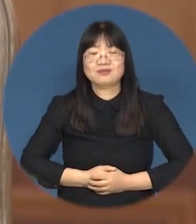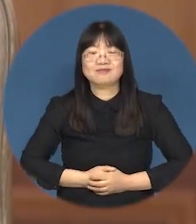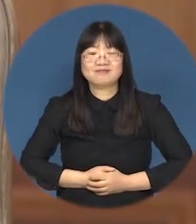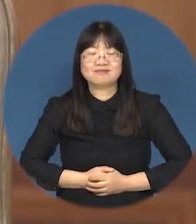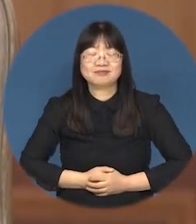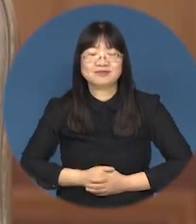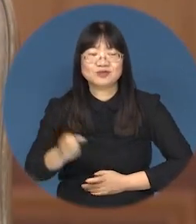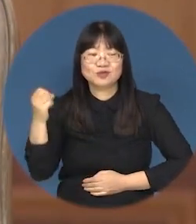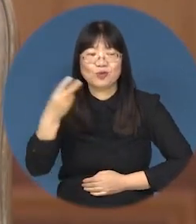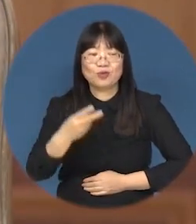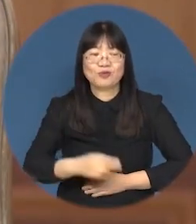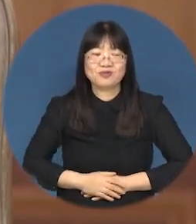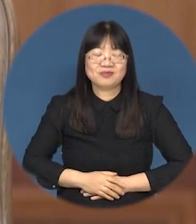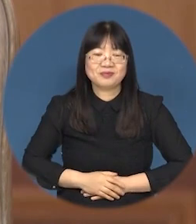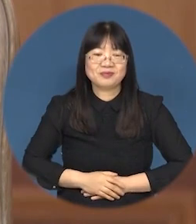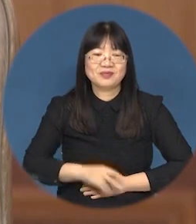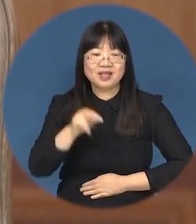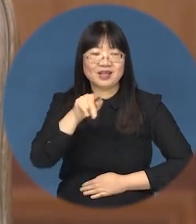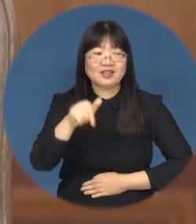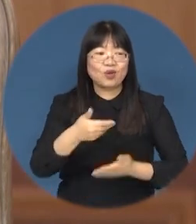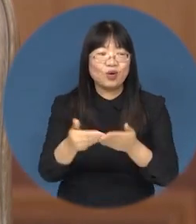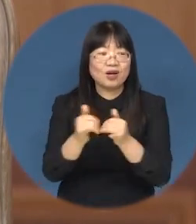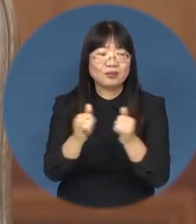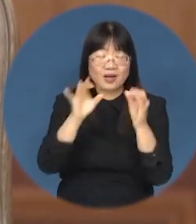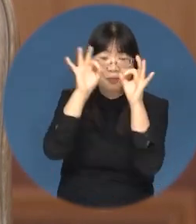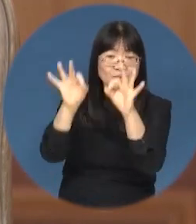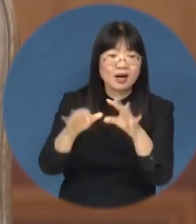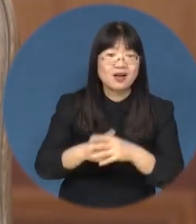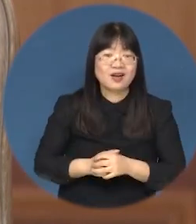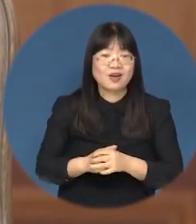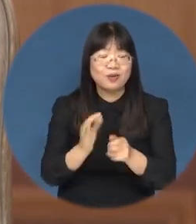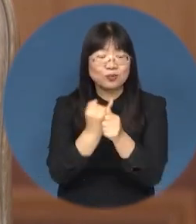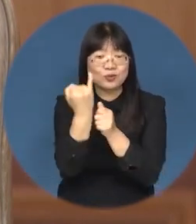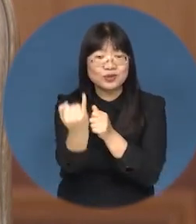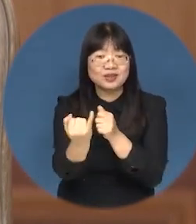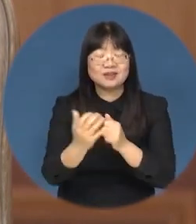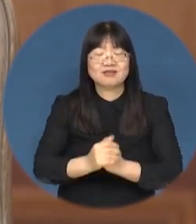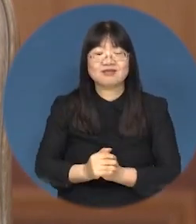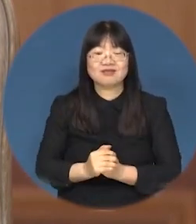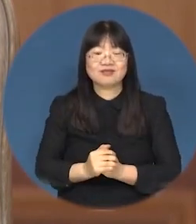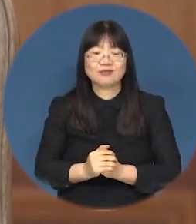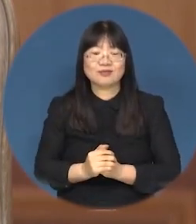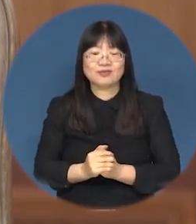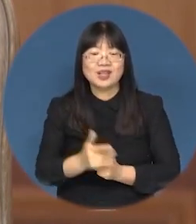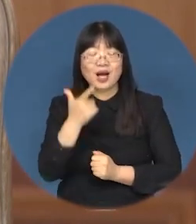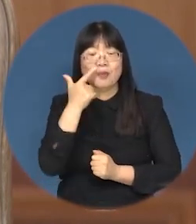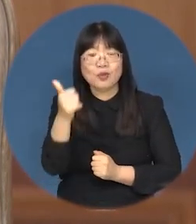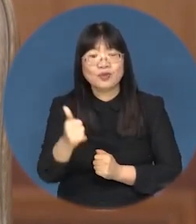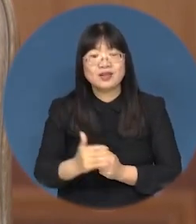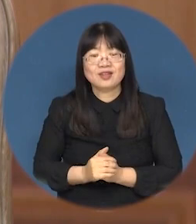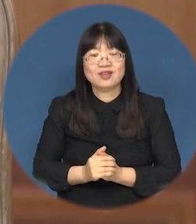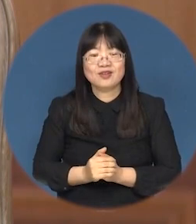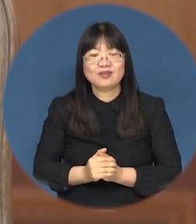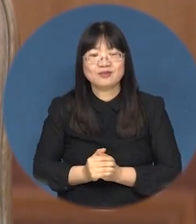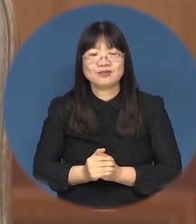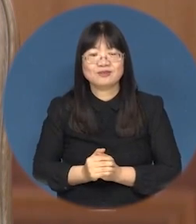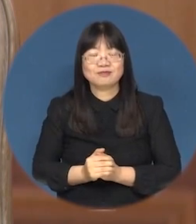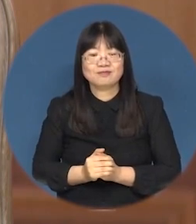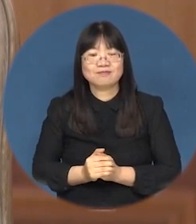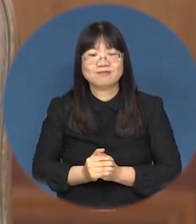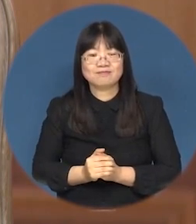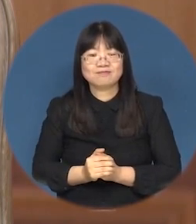생각이 많이 나고요. 예, 석화백님 같은 경우는 그 부인 되신 분이나 아버님이 워낙 이렇게